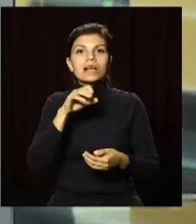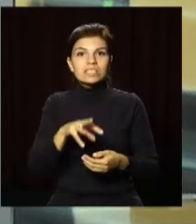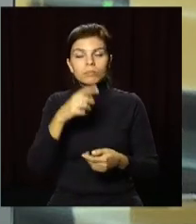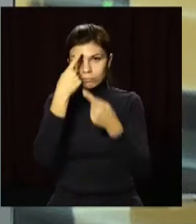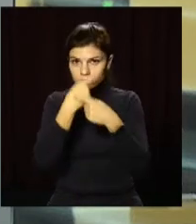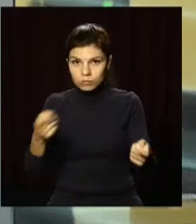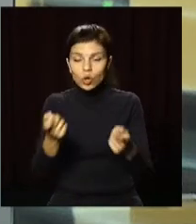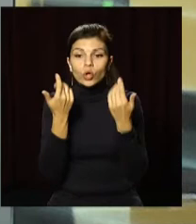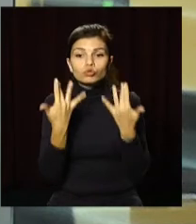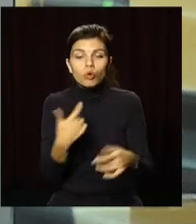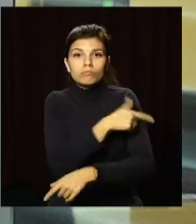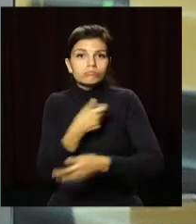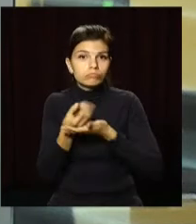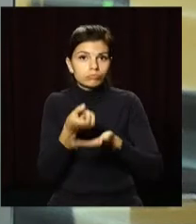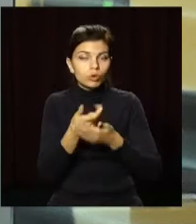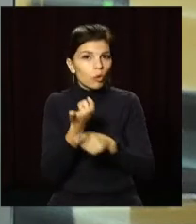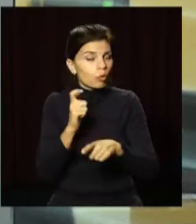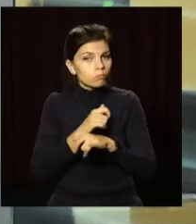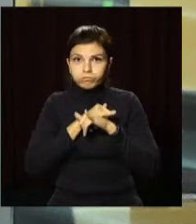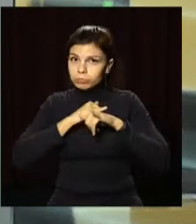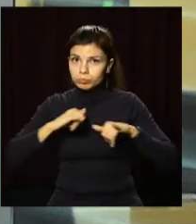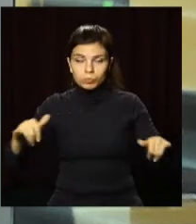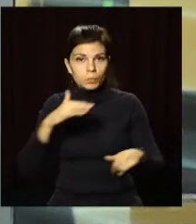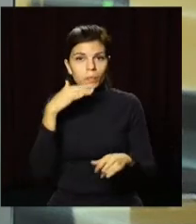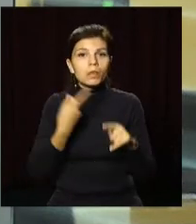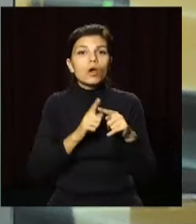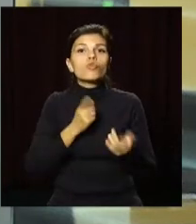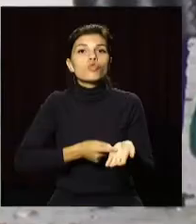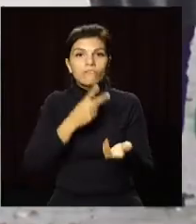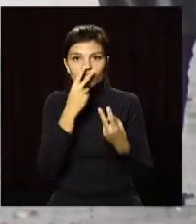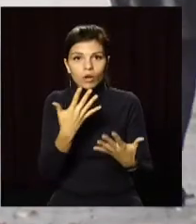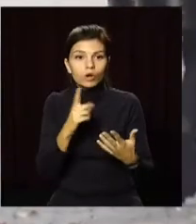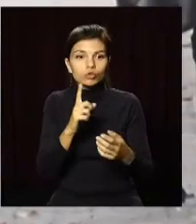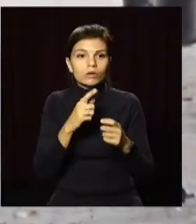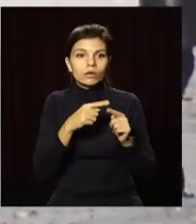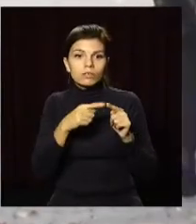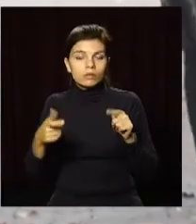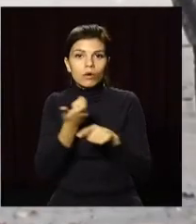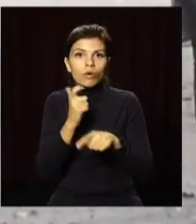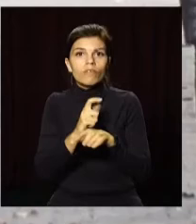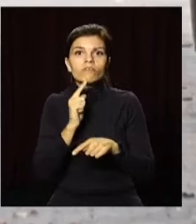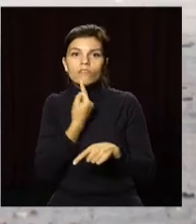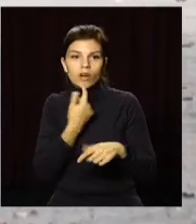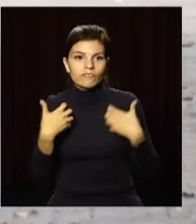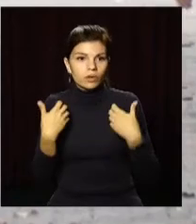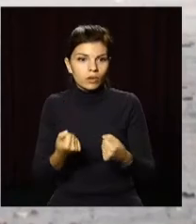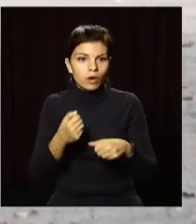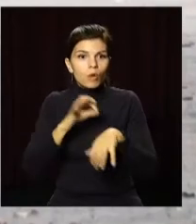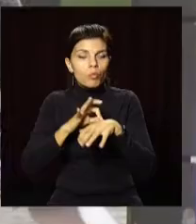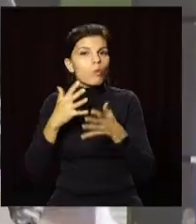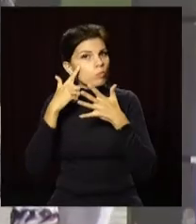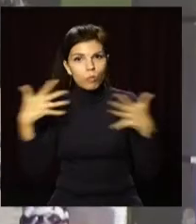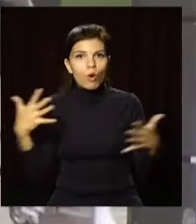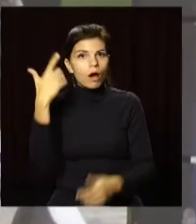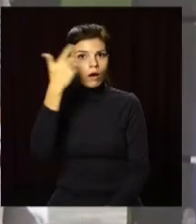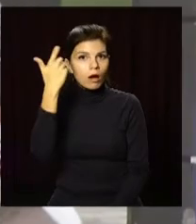наголосив, кількість госпіталізованих стрімко зростає. Це свідчить про середній та важкий перебіг недуги. Найбільше захворілих на